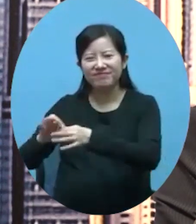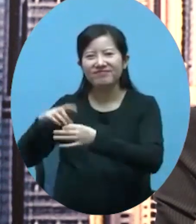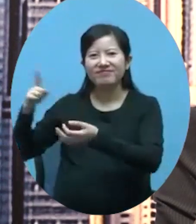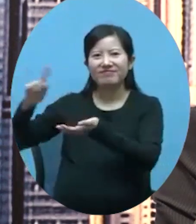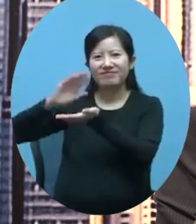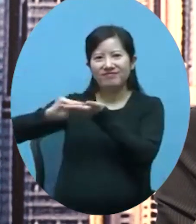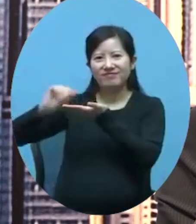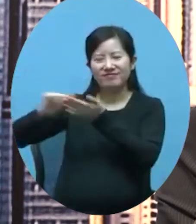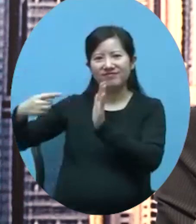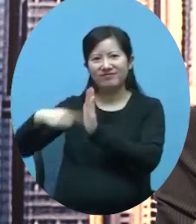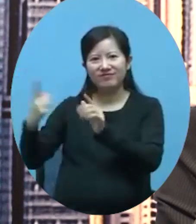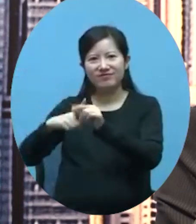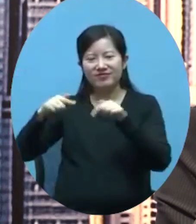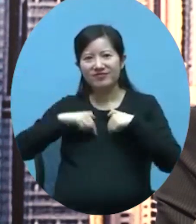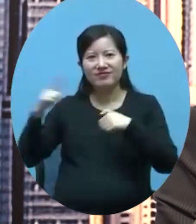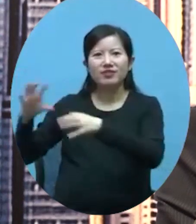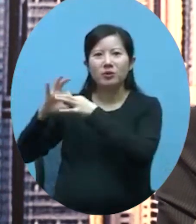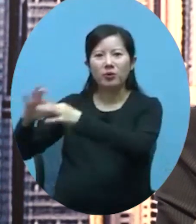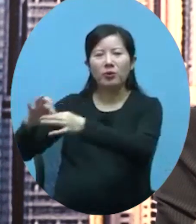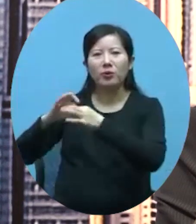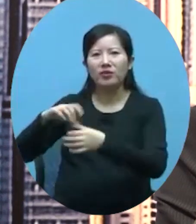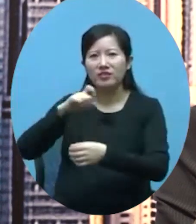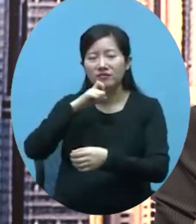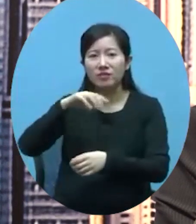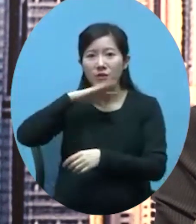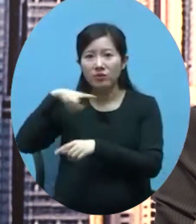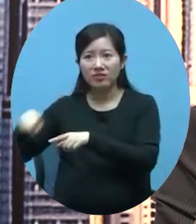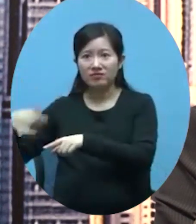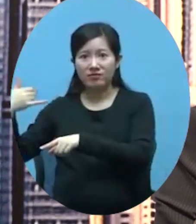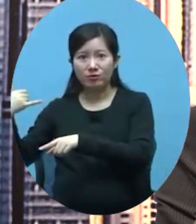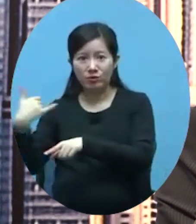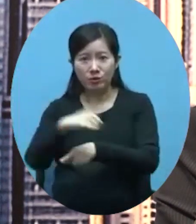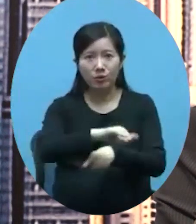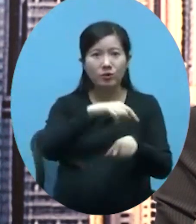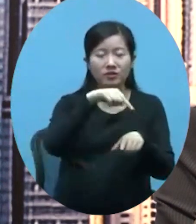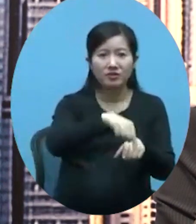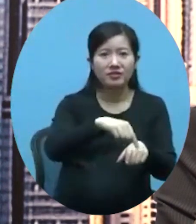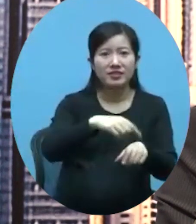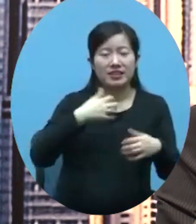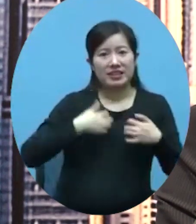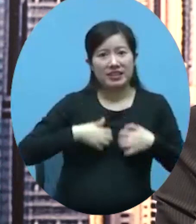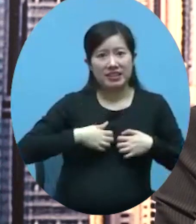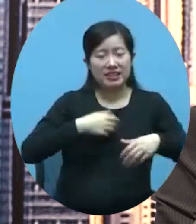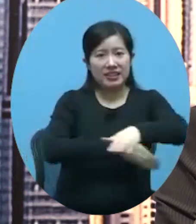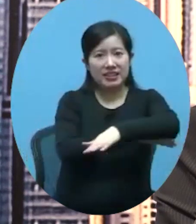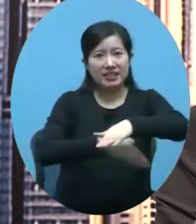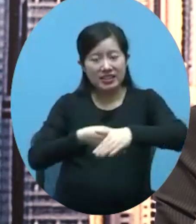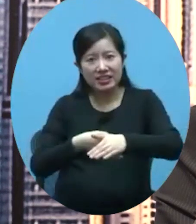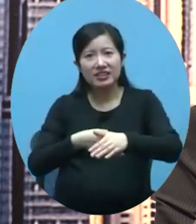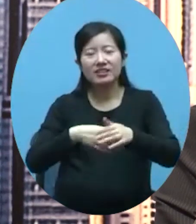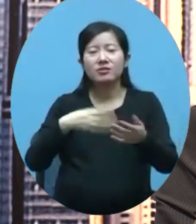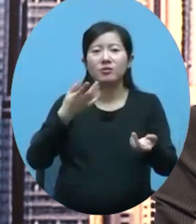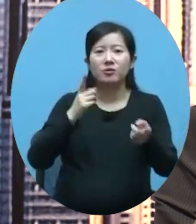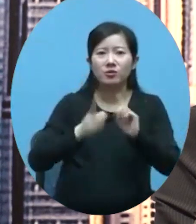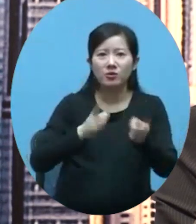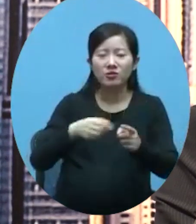心一直有联络的当他有病人需要离开检疫中心去我们医管局的急诊室或者任何的